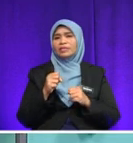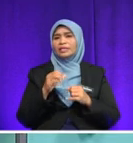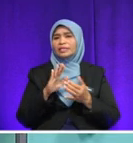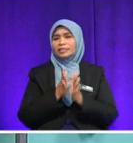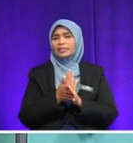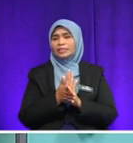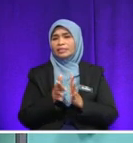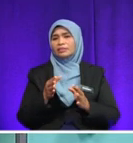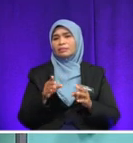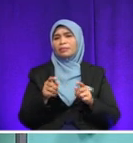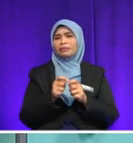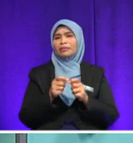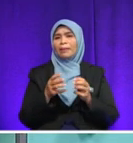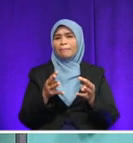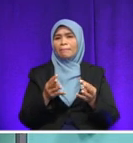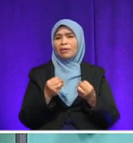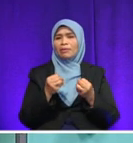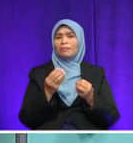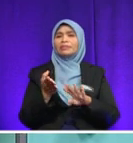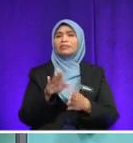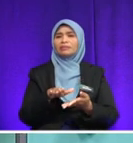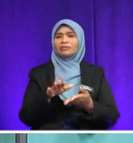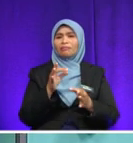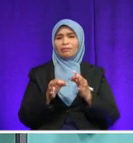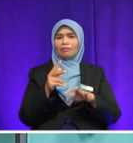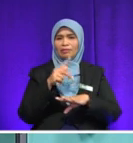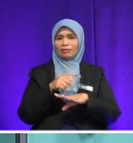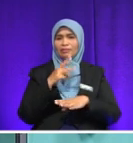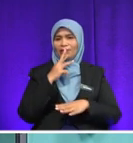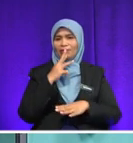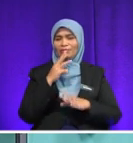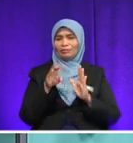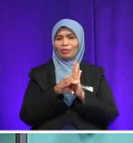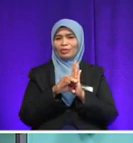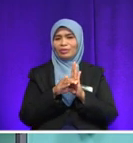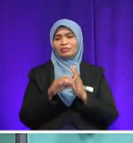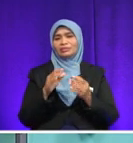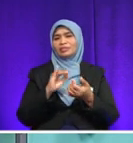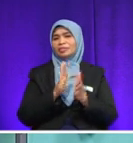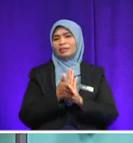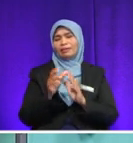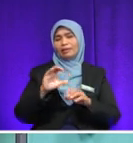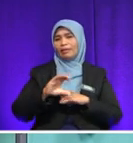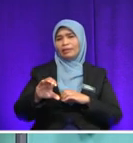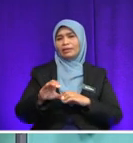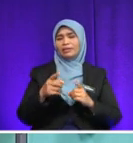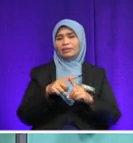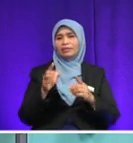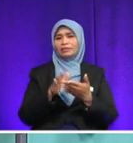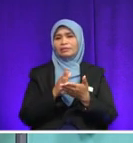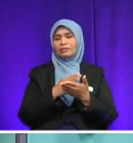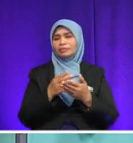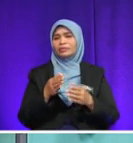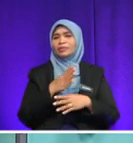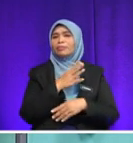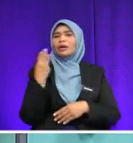bagaikan mati Ustadz ya oke maka Ella kan daripada menyapunya maka tunai kalah salat